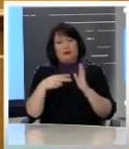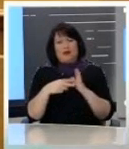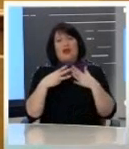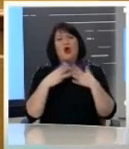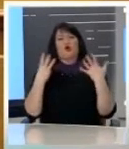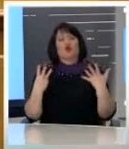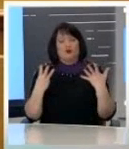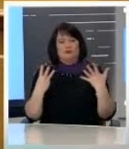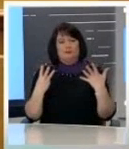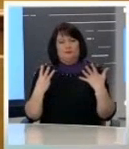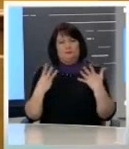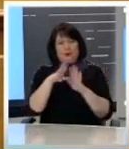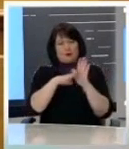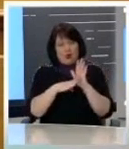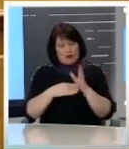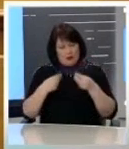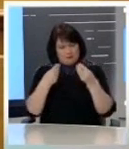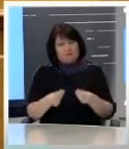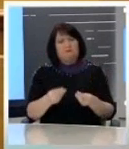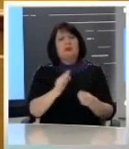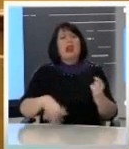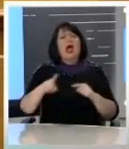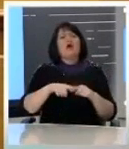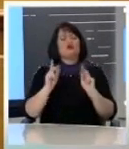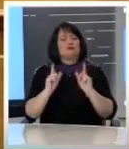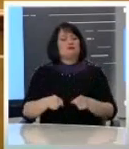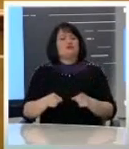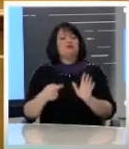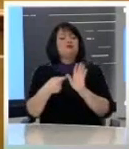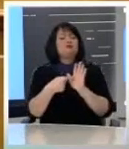2015-2018, το οποίο θέσαμε στην κρίση του ελληνικού λαού,